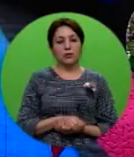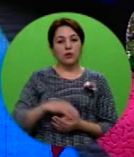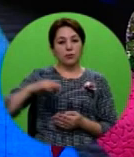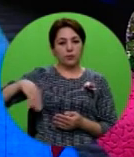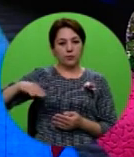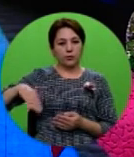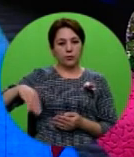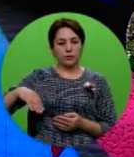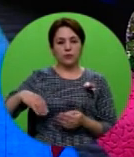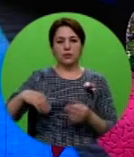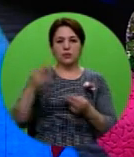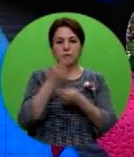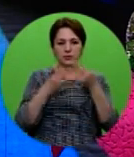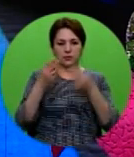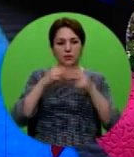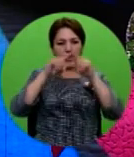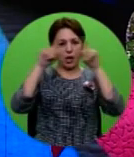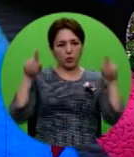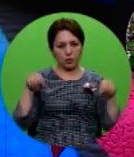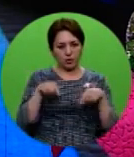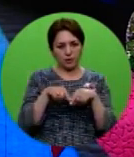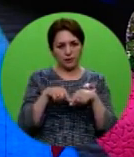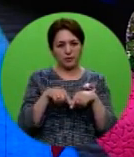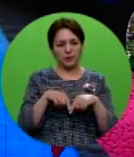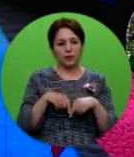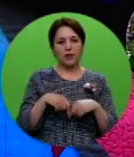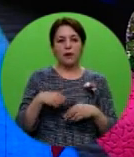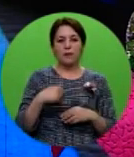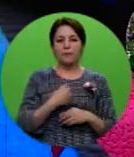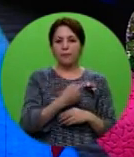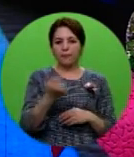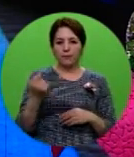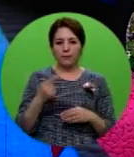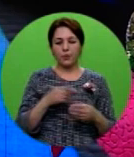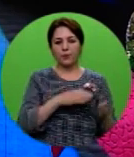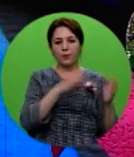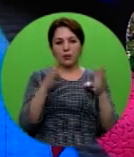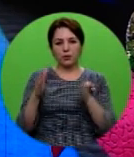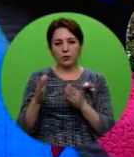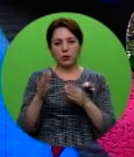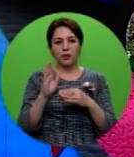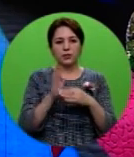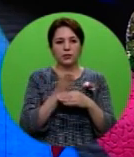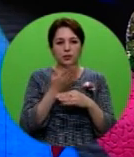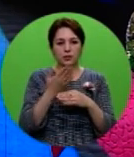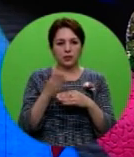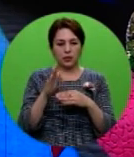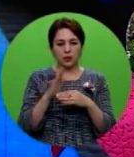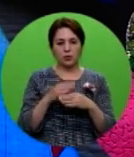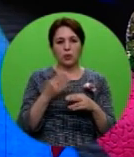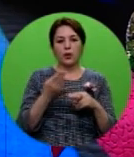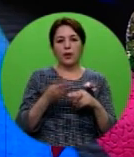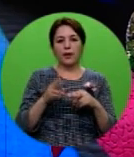После того, как мы вычертили окружности, мы переходим к делению этой окружности